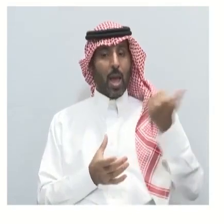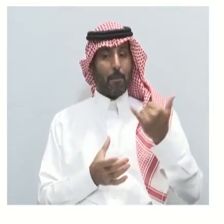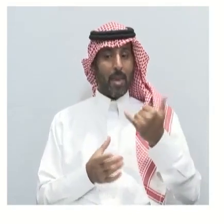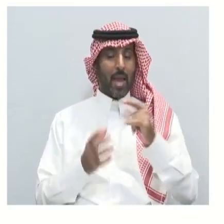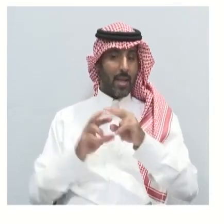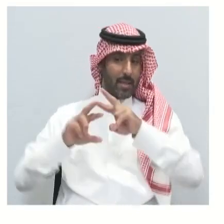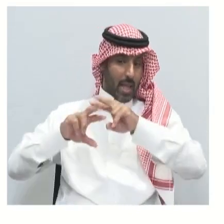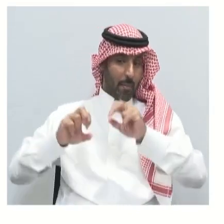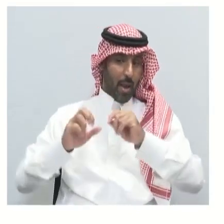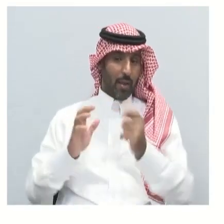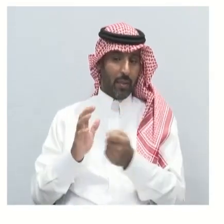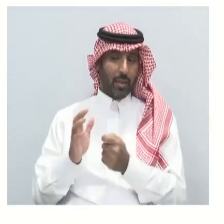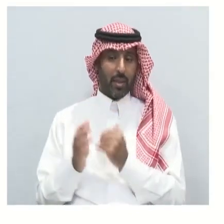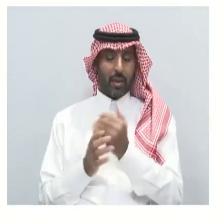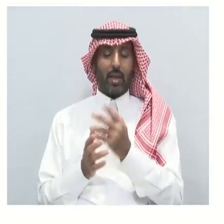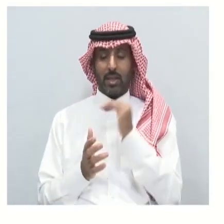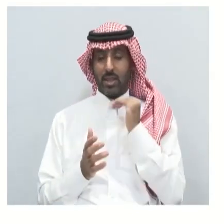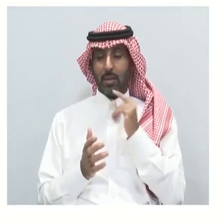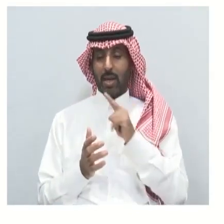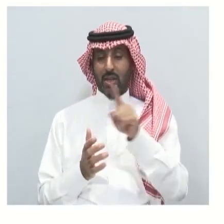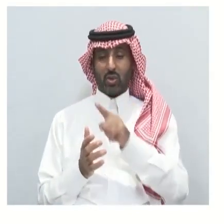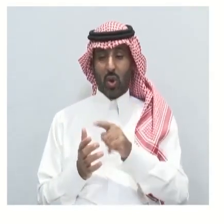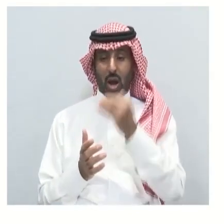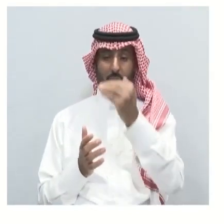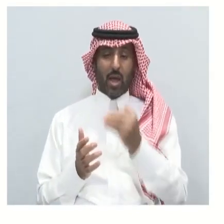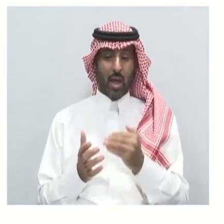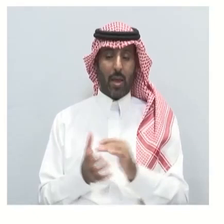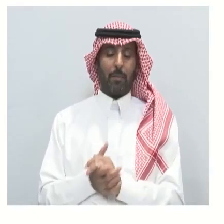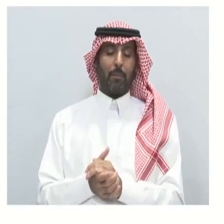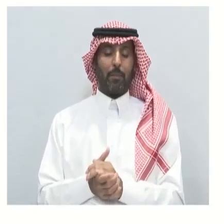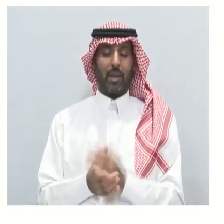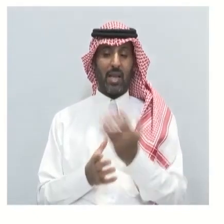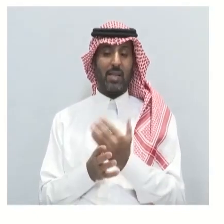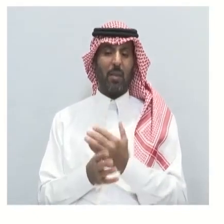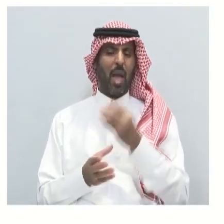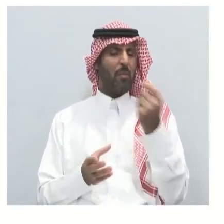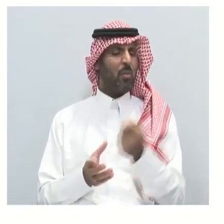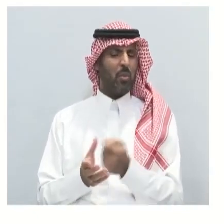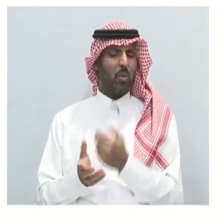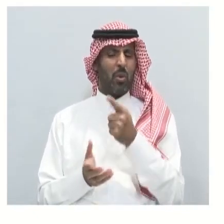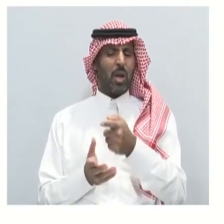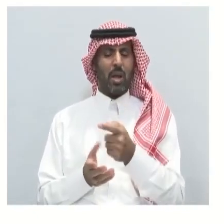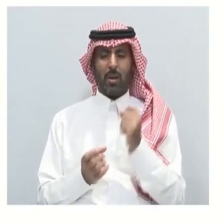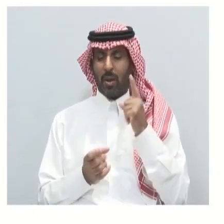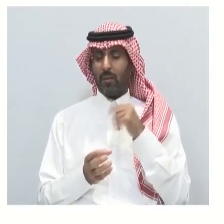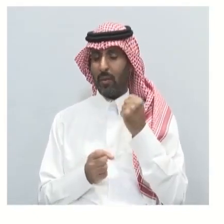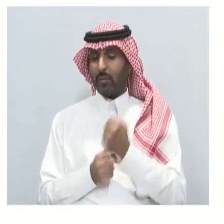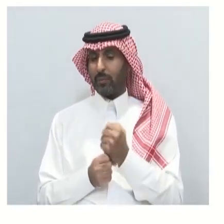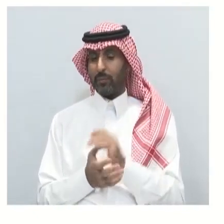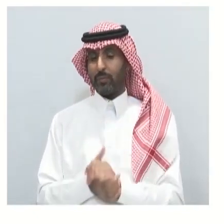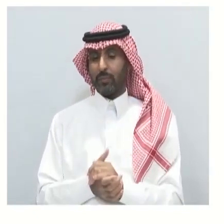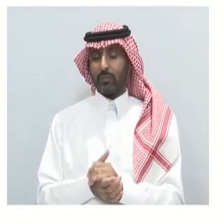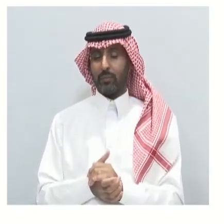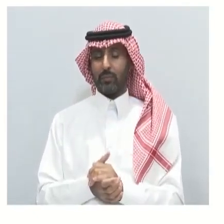ذكرنا لابد ان اهميه البحث انها تجيب على السؤال الاتي ما هي المبررات وال العلميه والعمليه التي